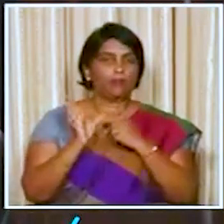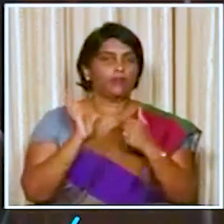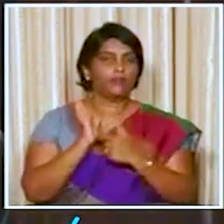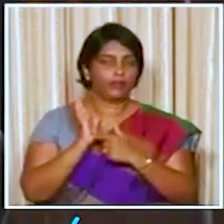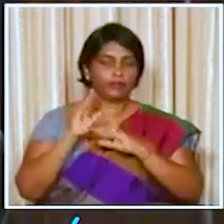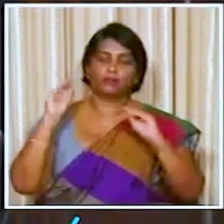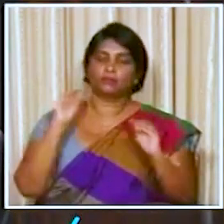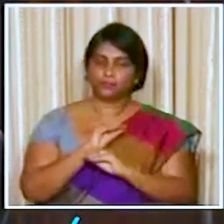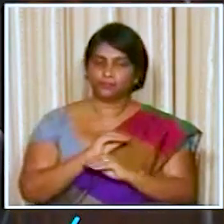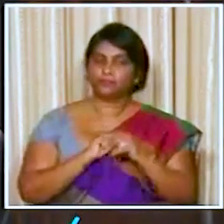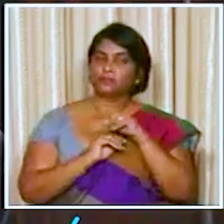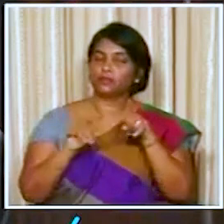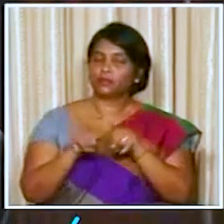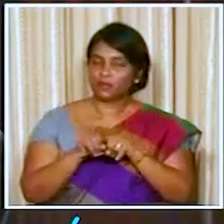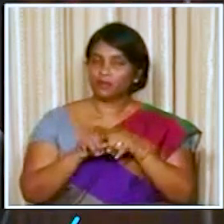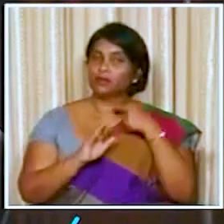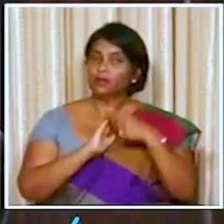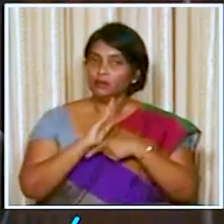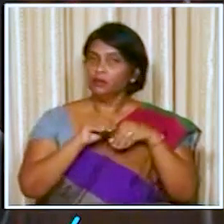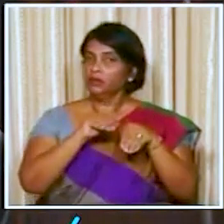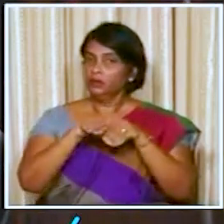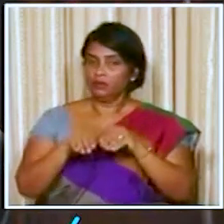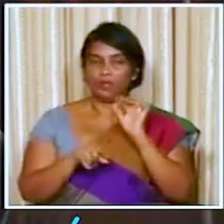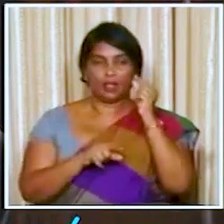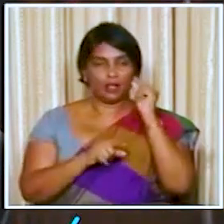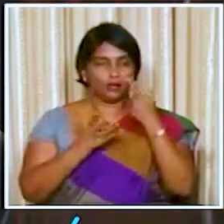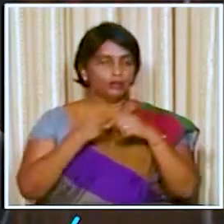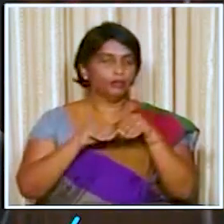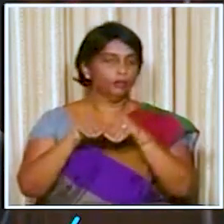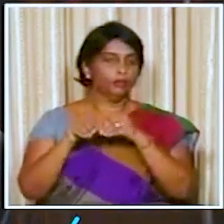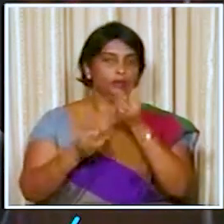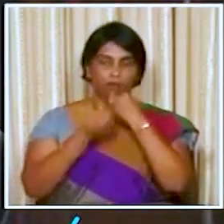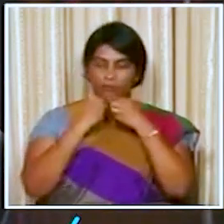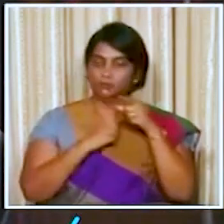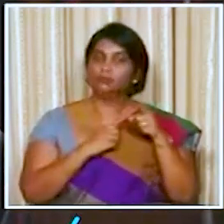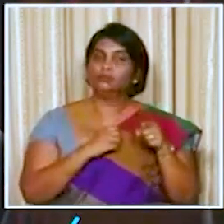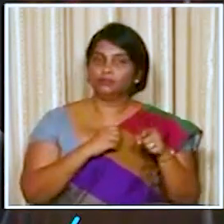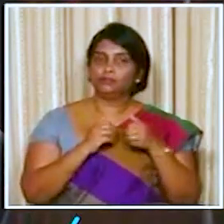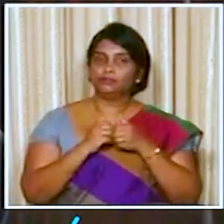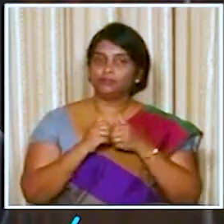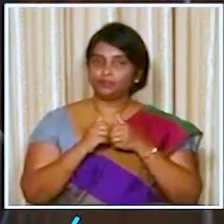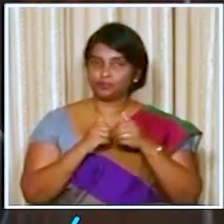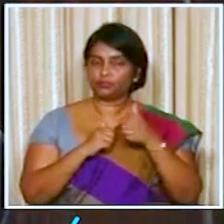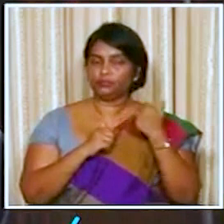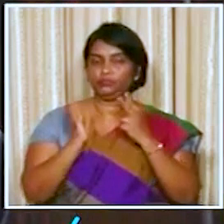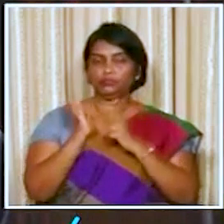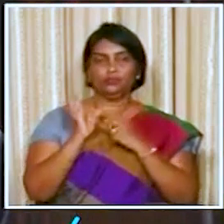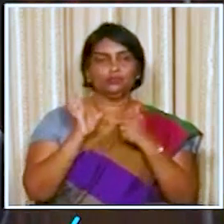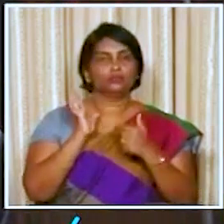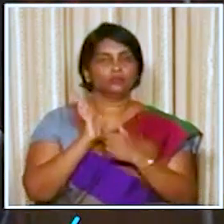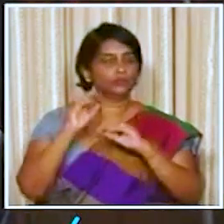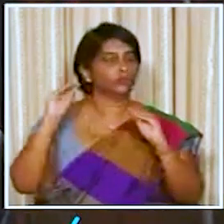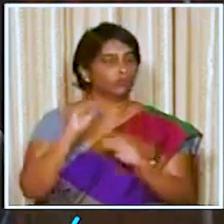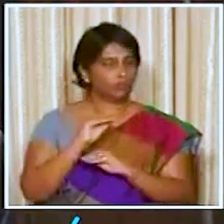करनो इलंगट मेरट वावन लाद दान विलिंग साधन पोष्टदा याहार मेवर अलुतेंग वेटबद्द अतुल